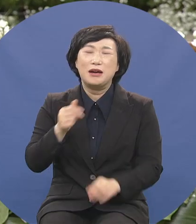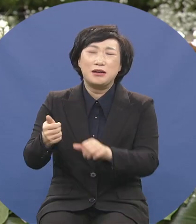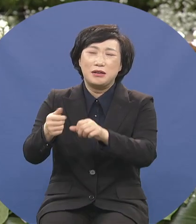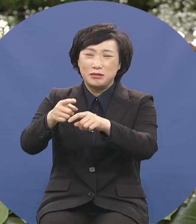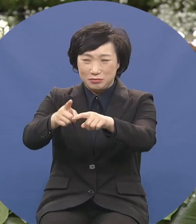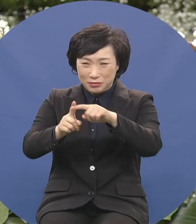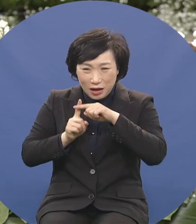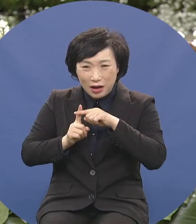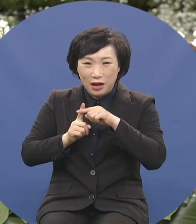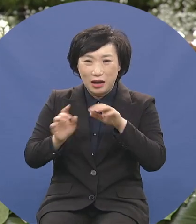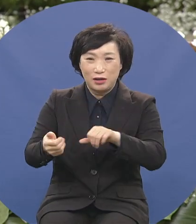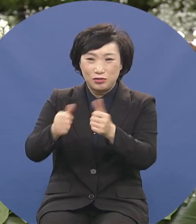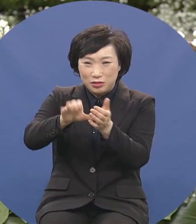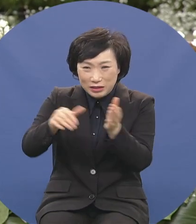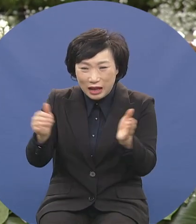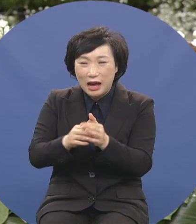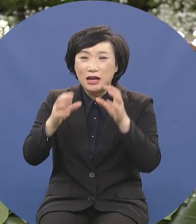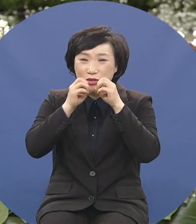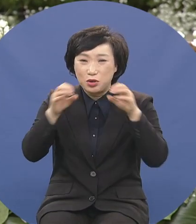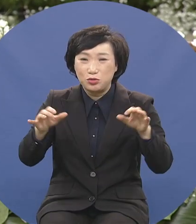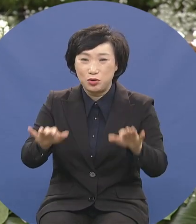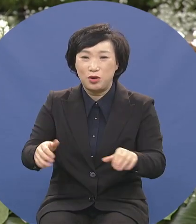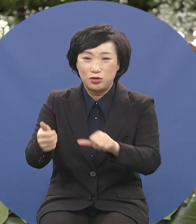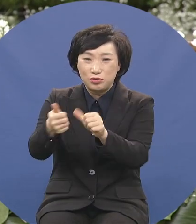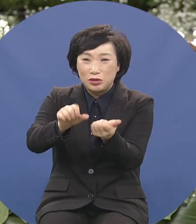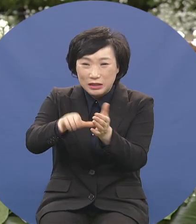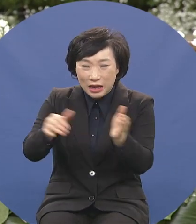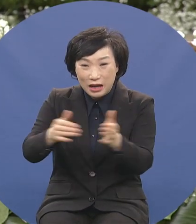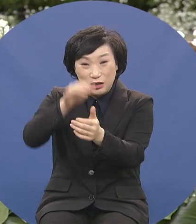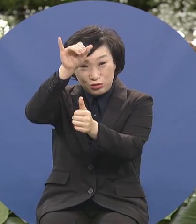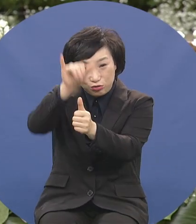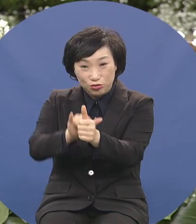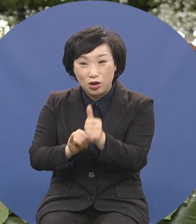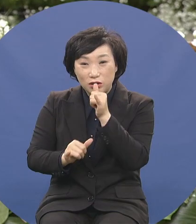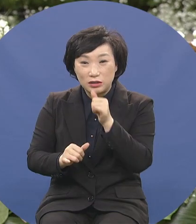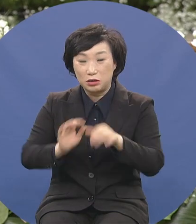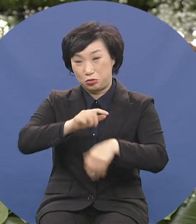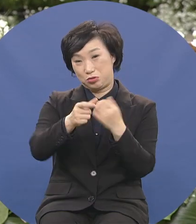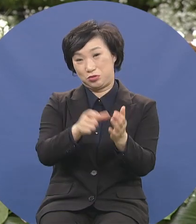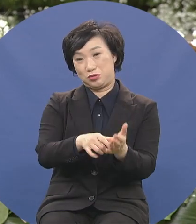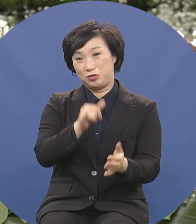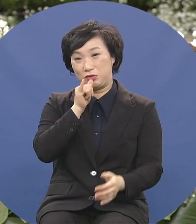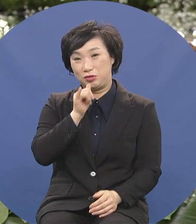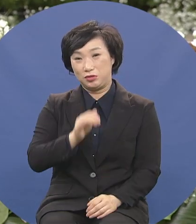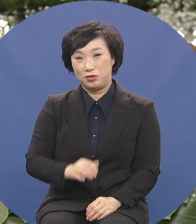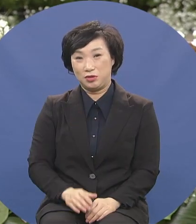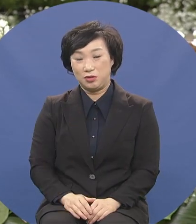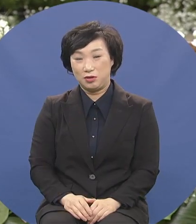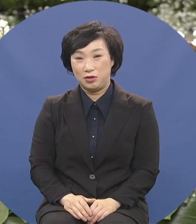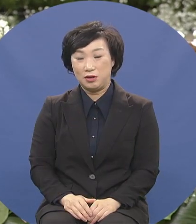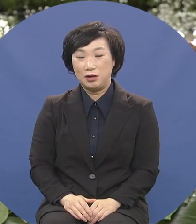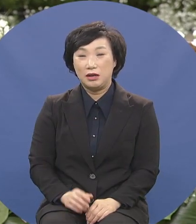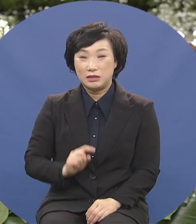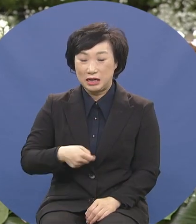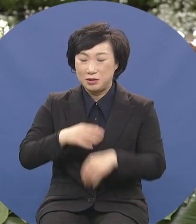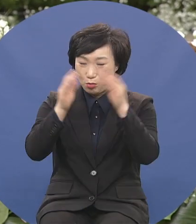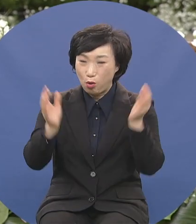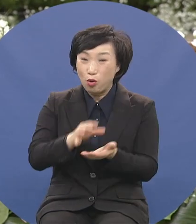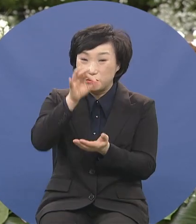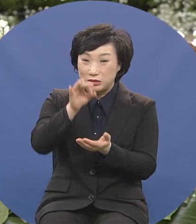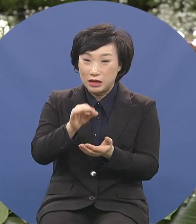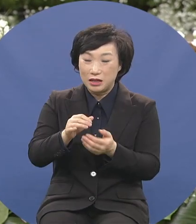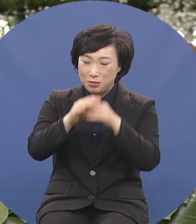죽도록 전도하고 죽도록 충성했다고 기록되어 있고 자기들의 모든 재산을